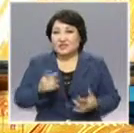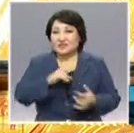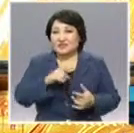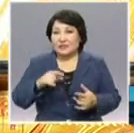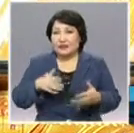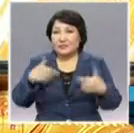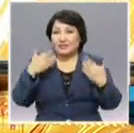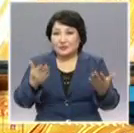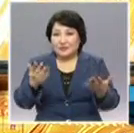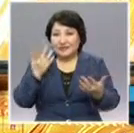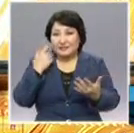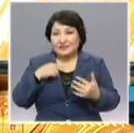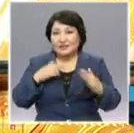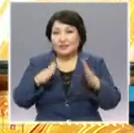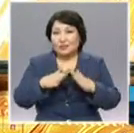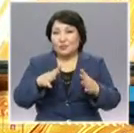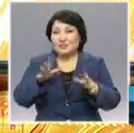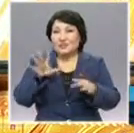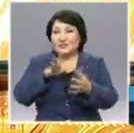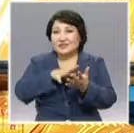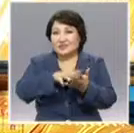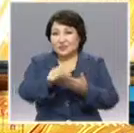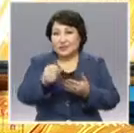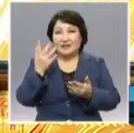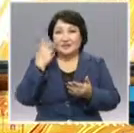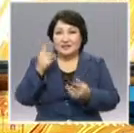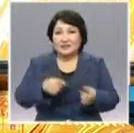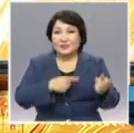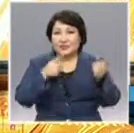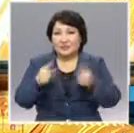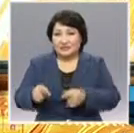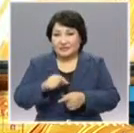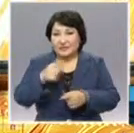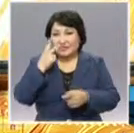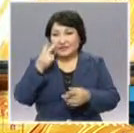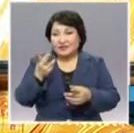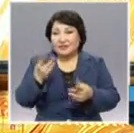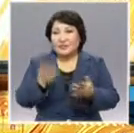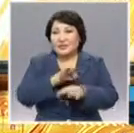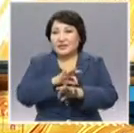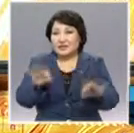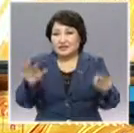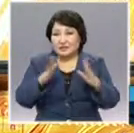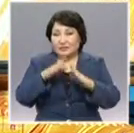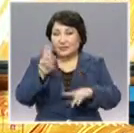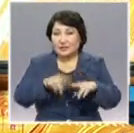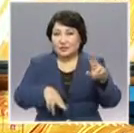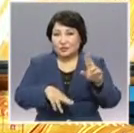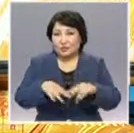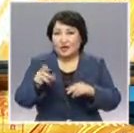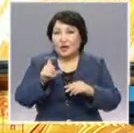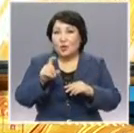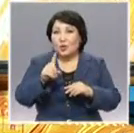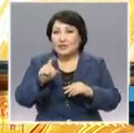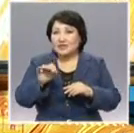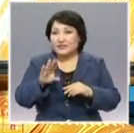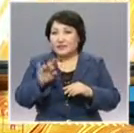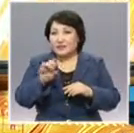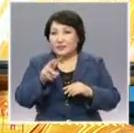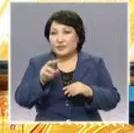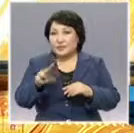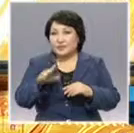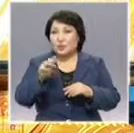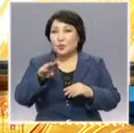дом снесут, когда нас переселят. Наверное, вы сами видели, какие прекрасные дома вот построены и в Авозовском, и в Турсипском районе, когда